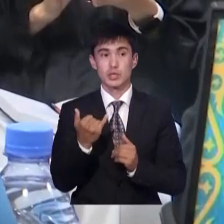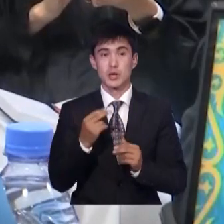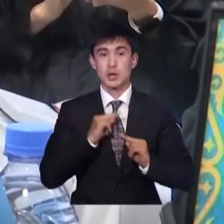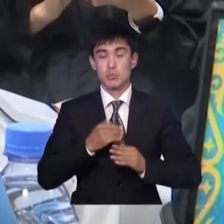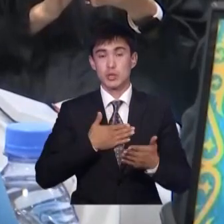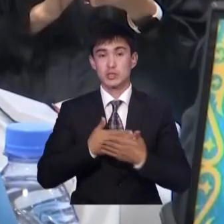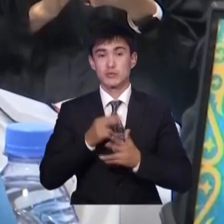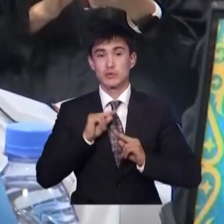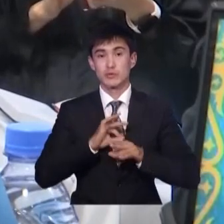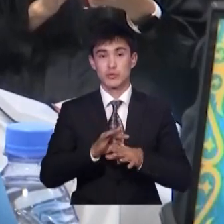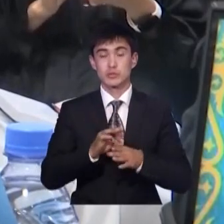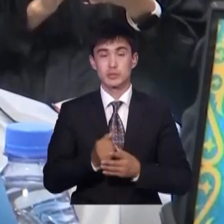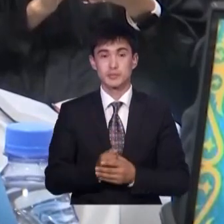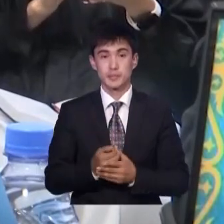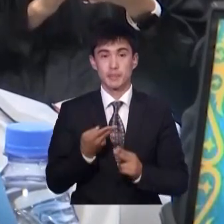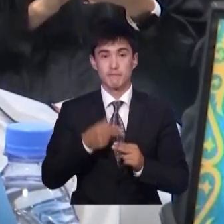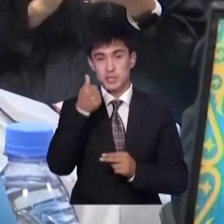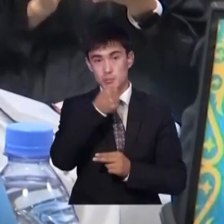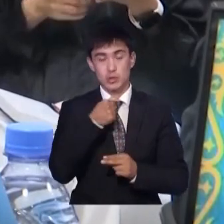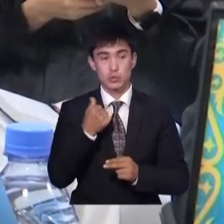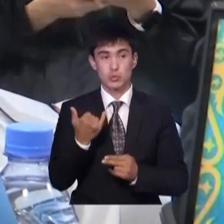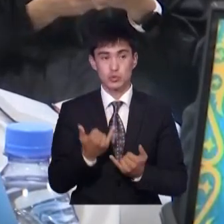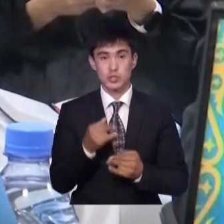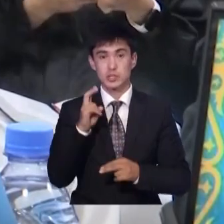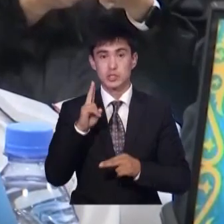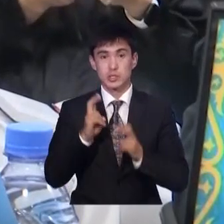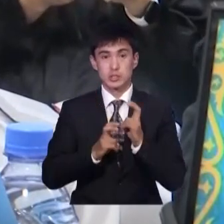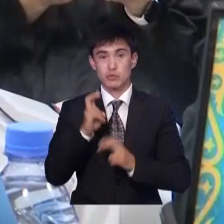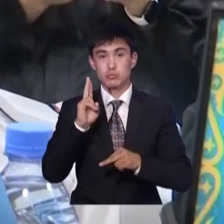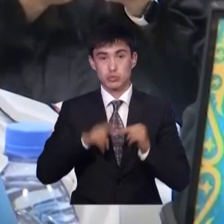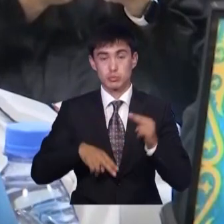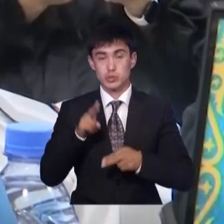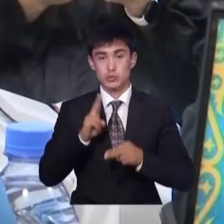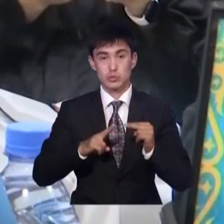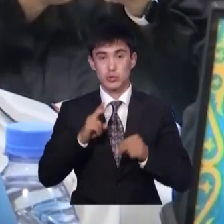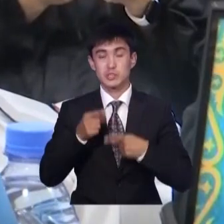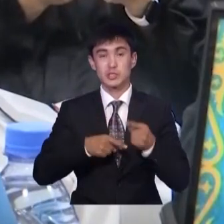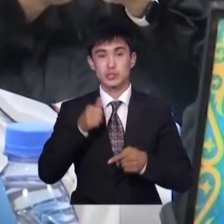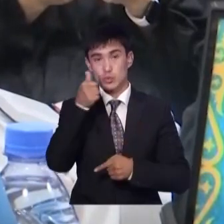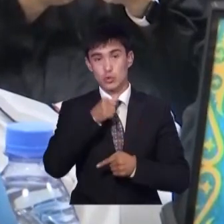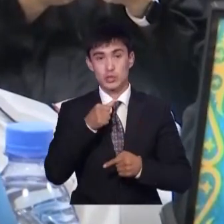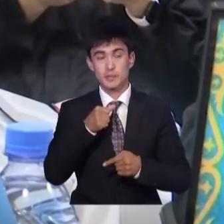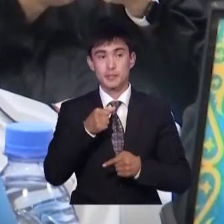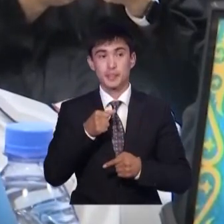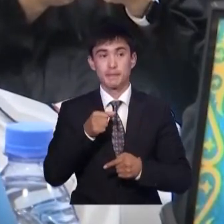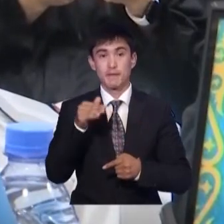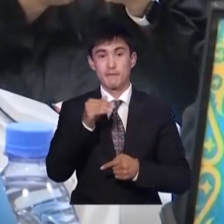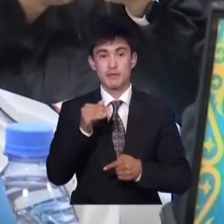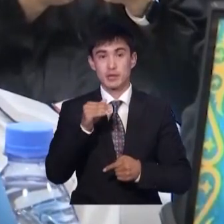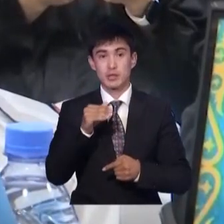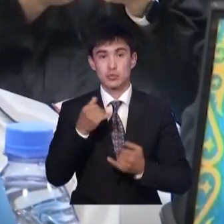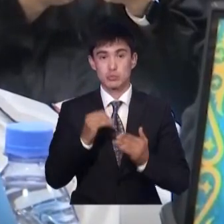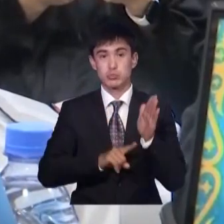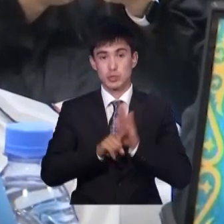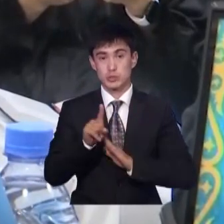идет. В этом году уже завод будет построен, и в начале следующего, в феврале, уже его